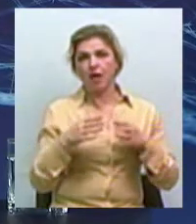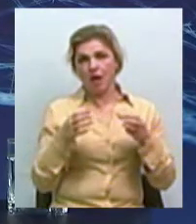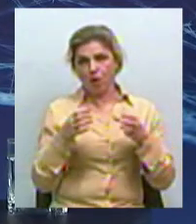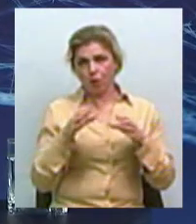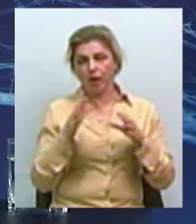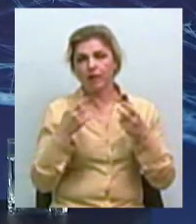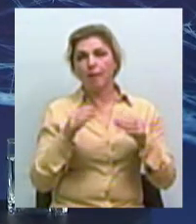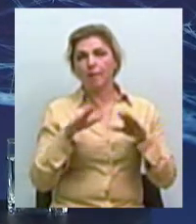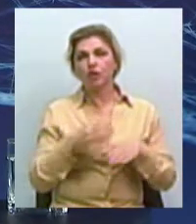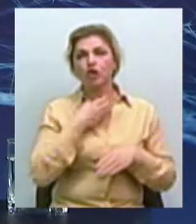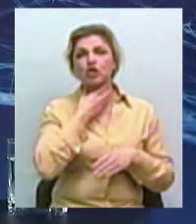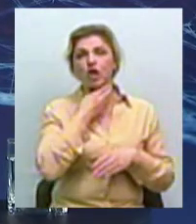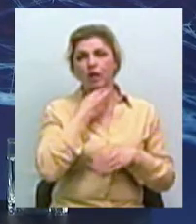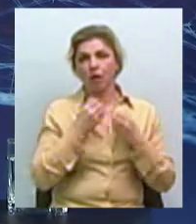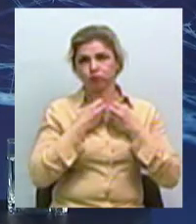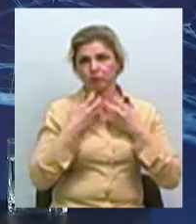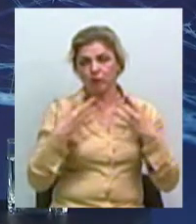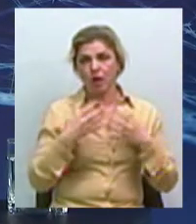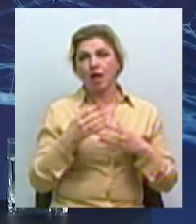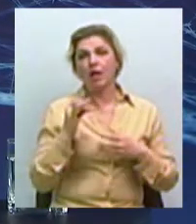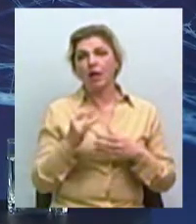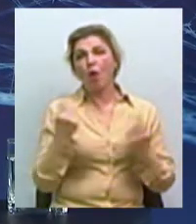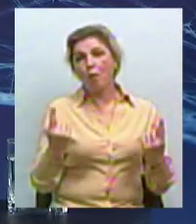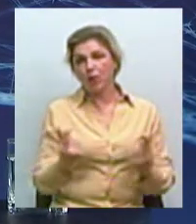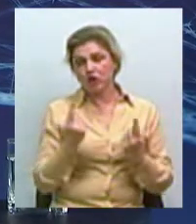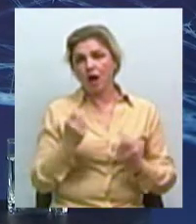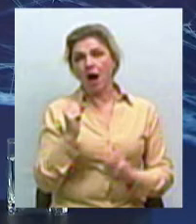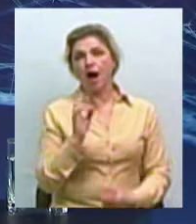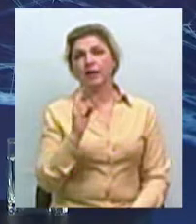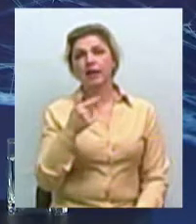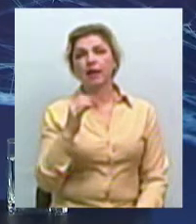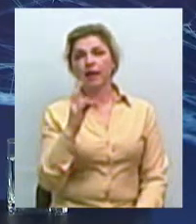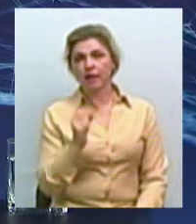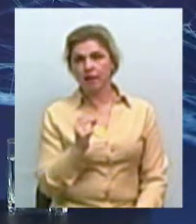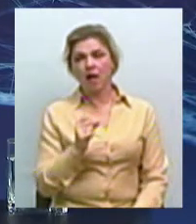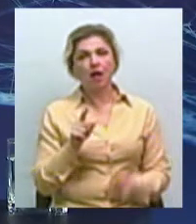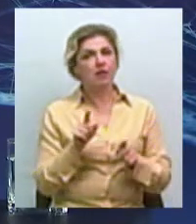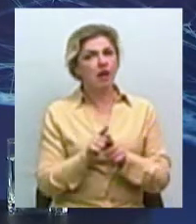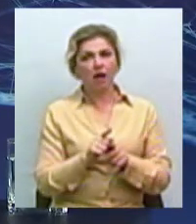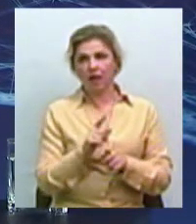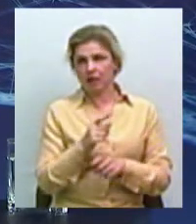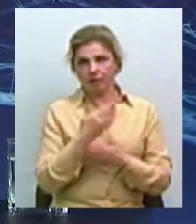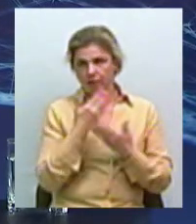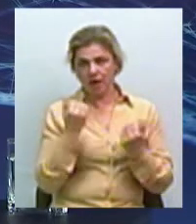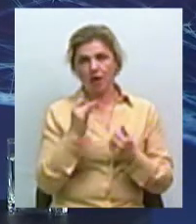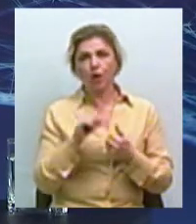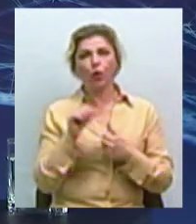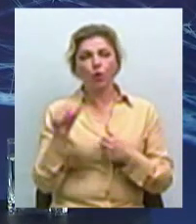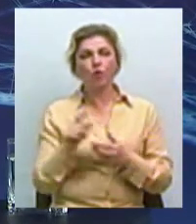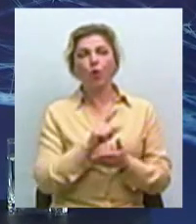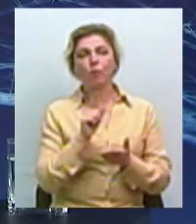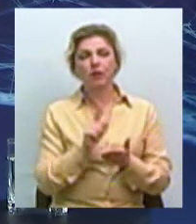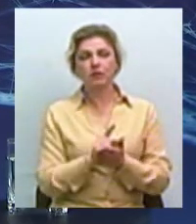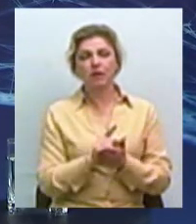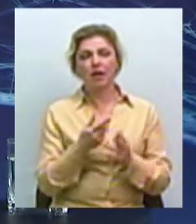шиї. Тобто, навіть при звичайній ангіні він не настільки. Там і крім того, обов'язково